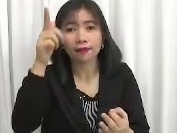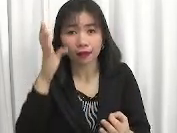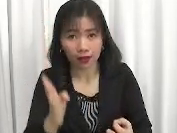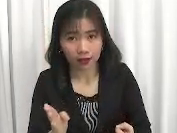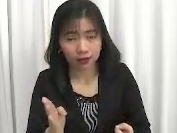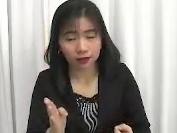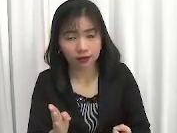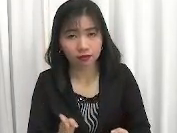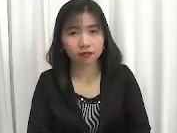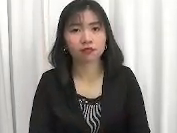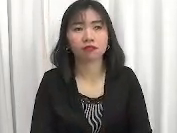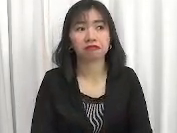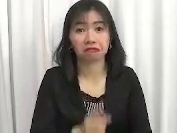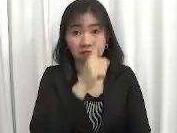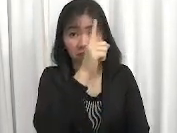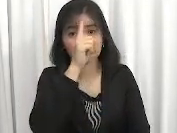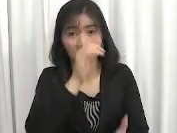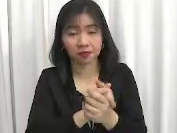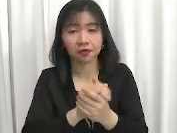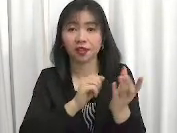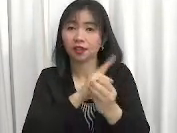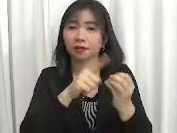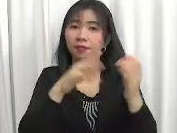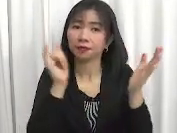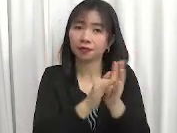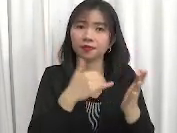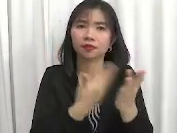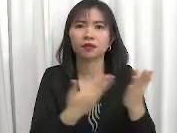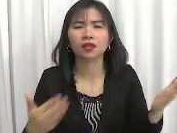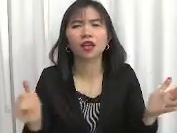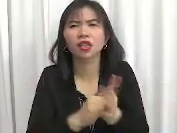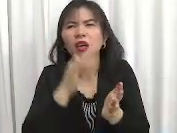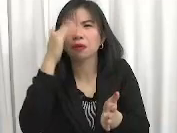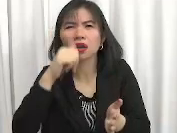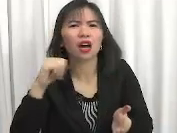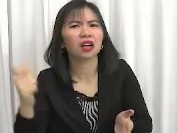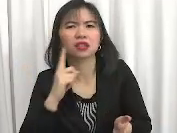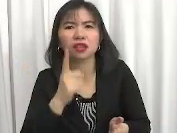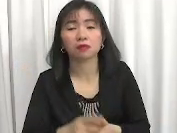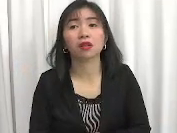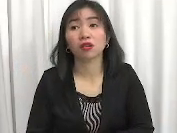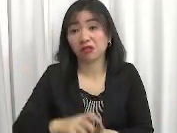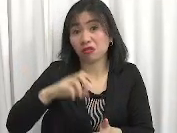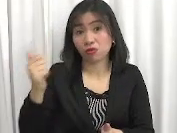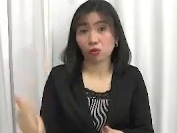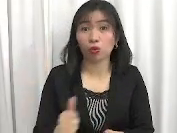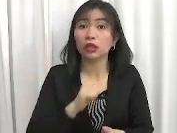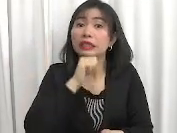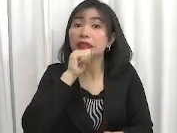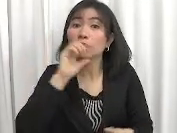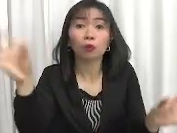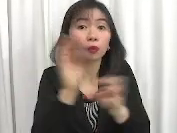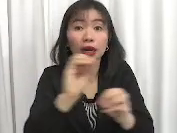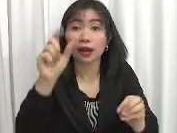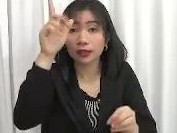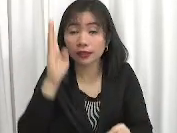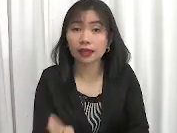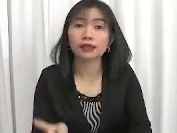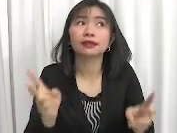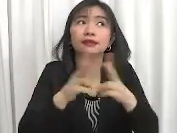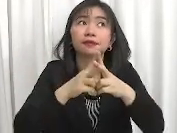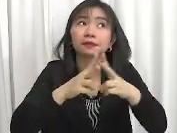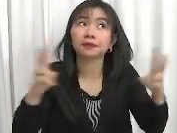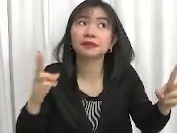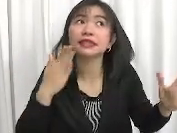Brother Rudy? Naniniwala ko sa bagay niya. Sabi nga ng iba, mabuti pa yung unbeliever, ang sweet-sweet nila. Hindi sila ginugulo ng